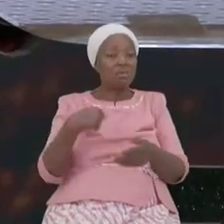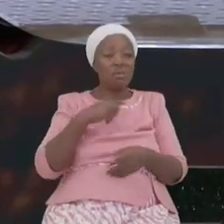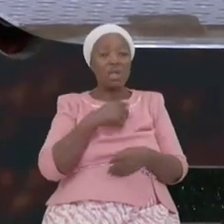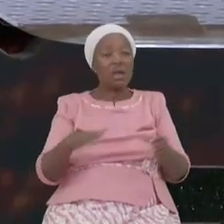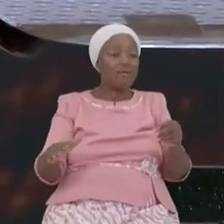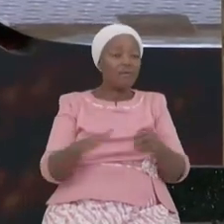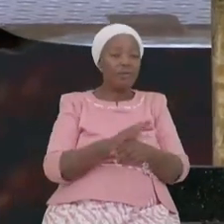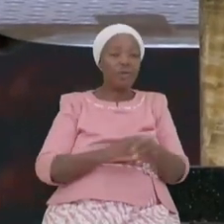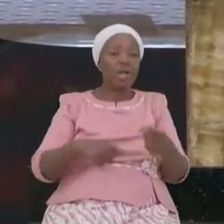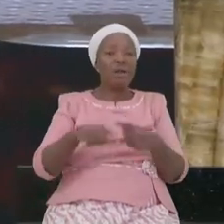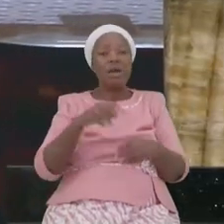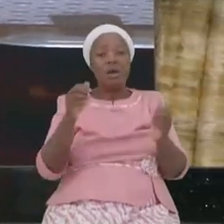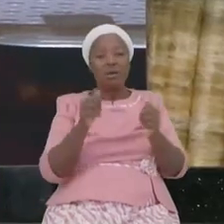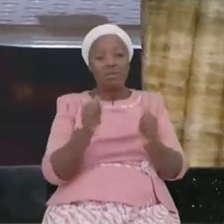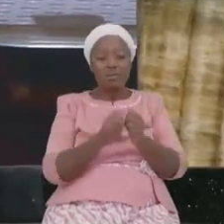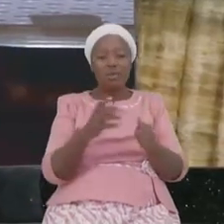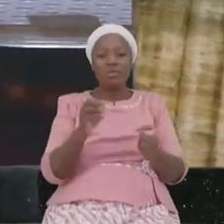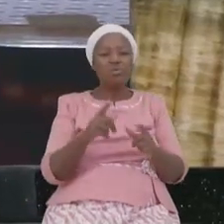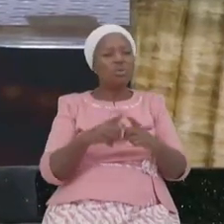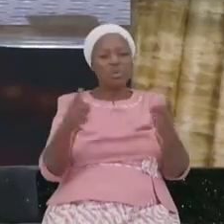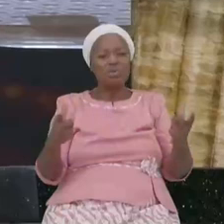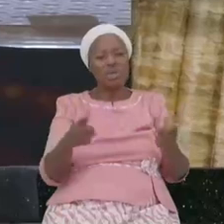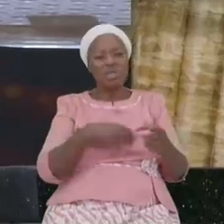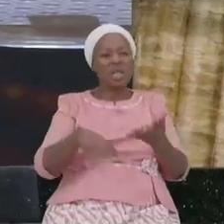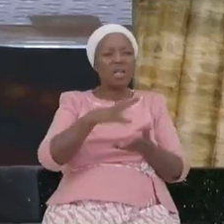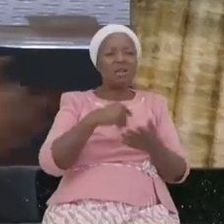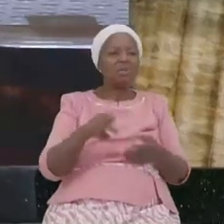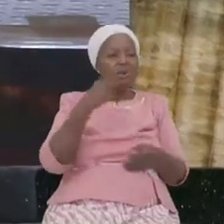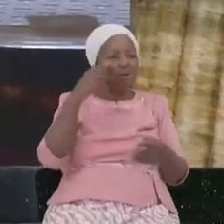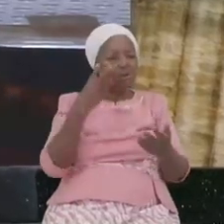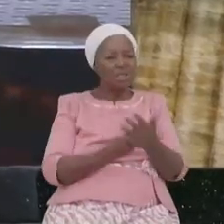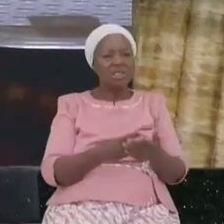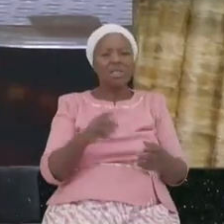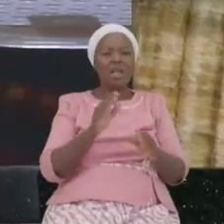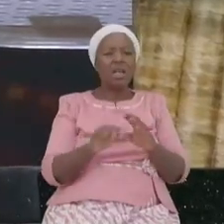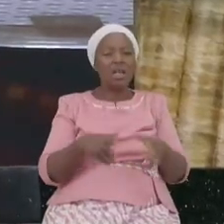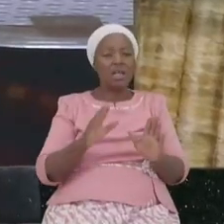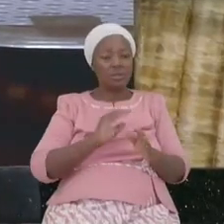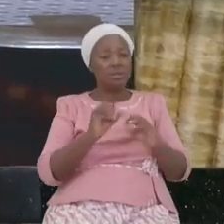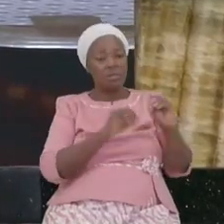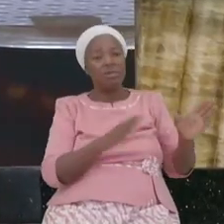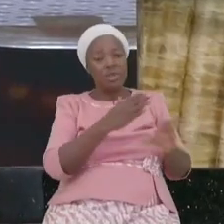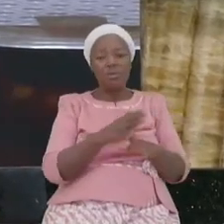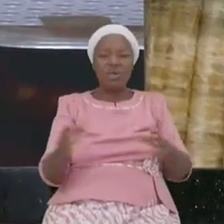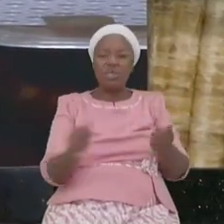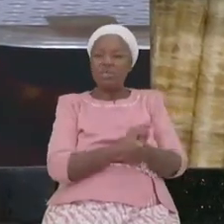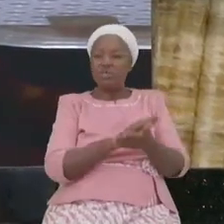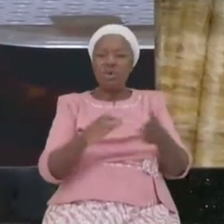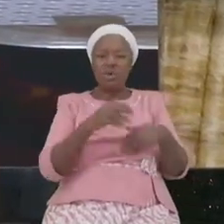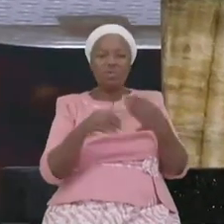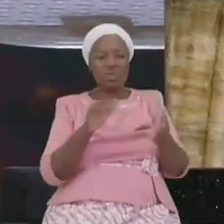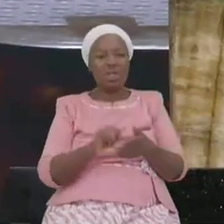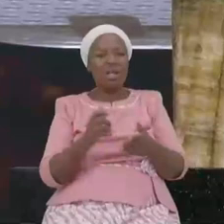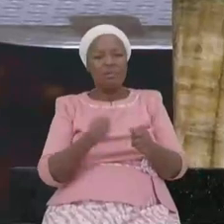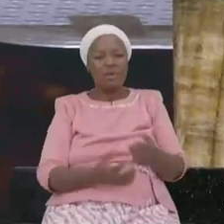témoins, rejetons tout fardeau et le péché. Débarrassons-nous et le péché qui